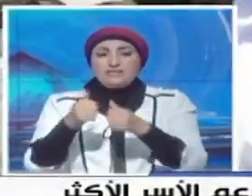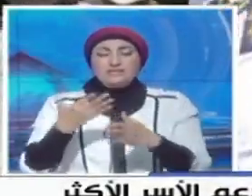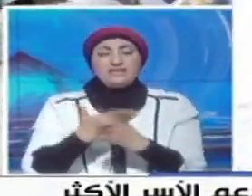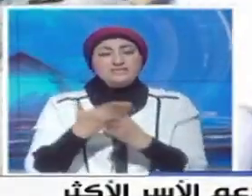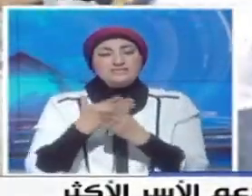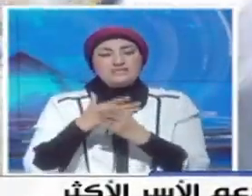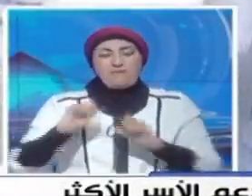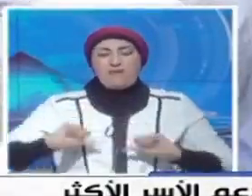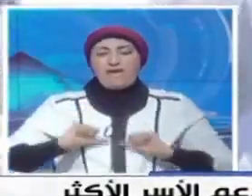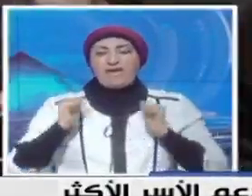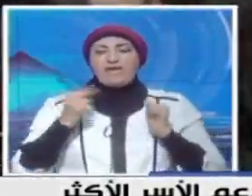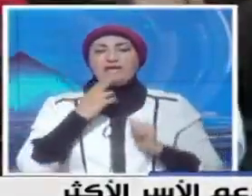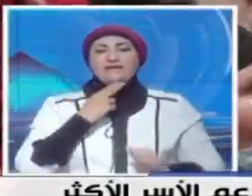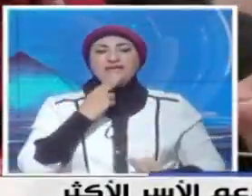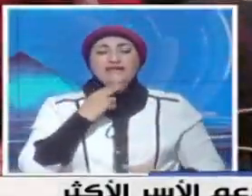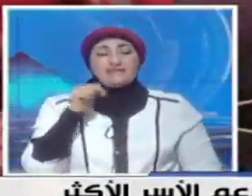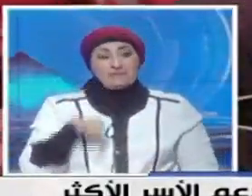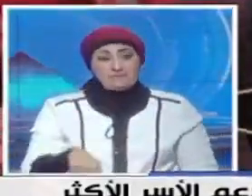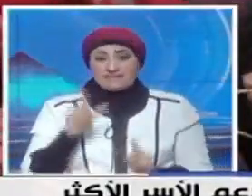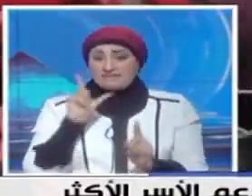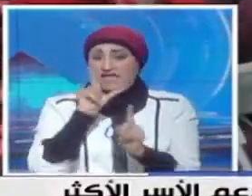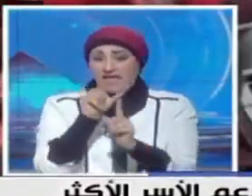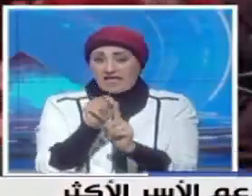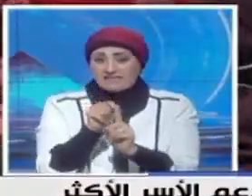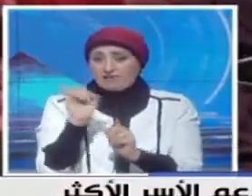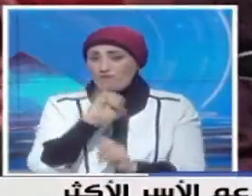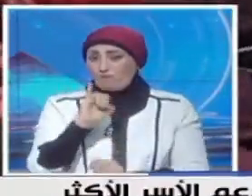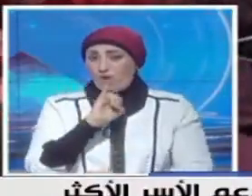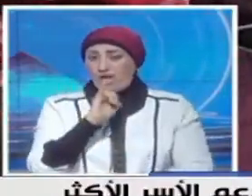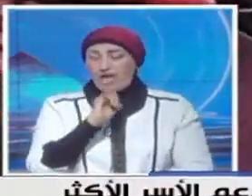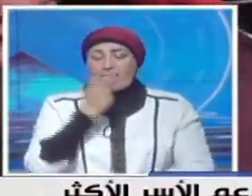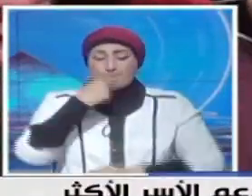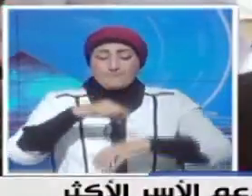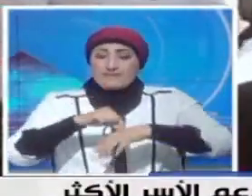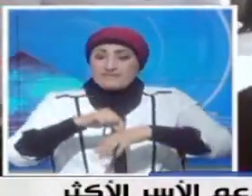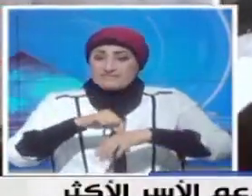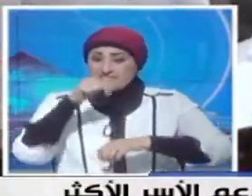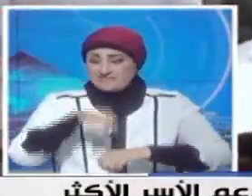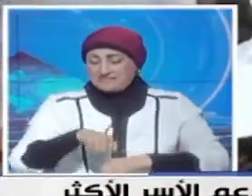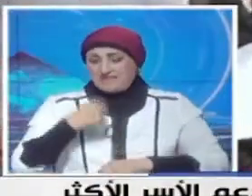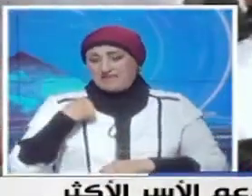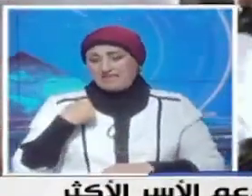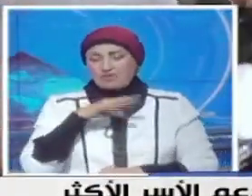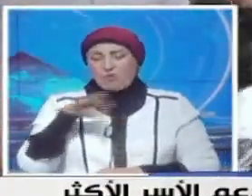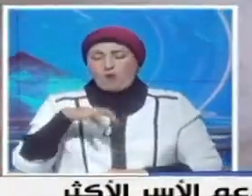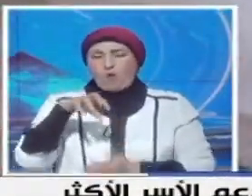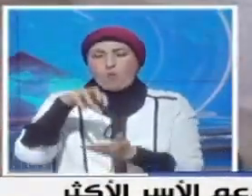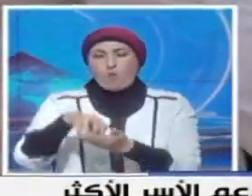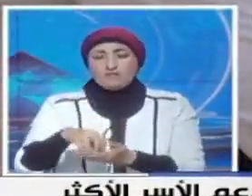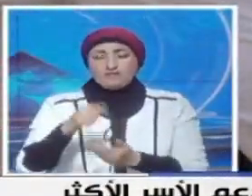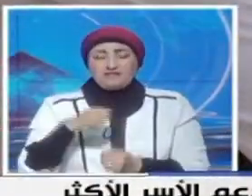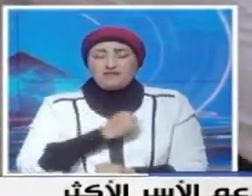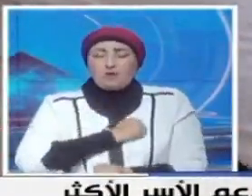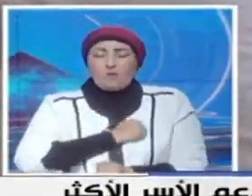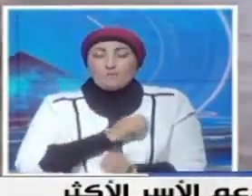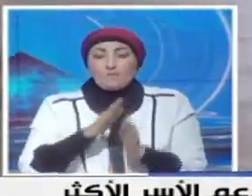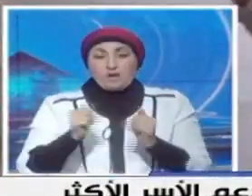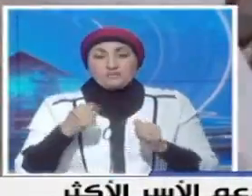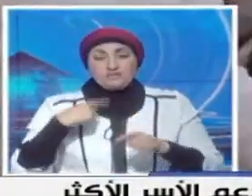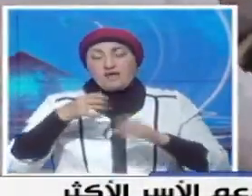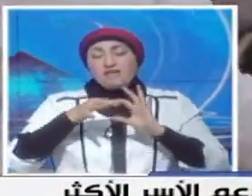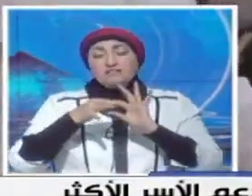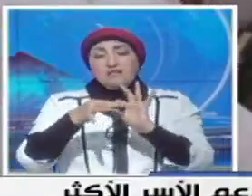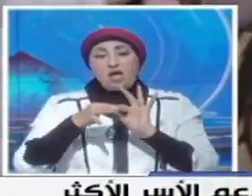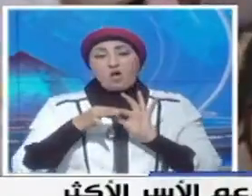حياة كريمة لهم، فهذا دور إنساني واجتماعي تحرص الوزارة على تفعيله لتحقيق التواصل مع